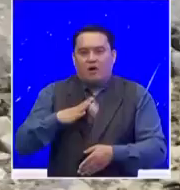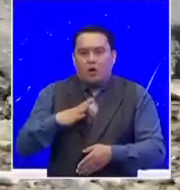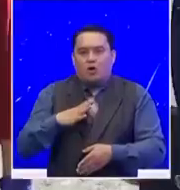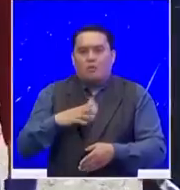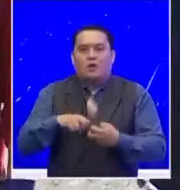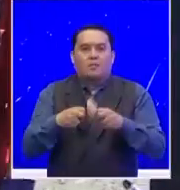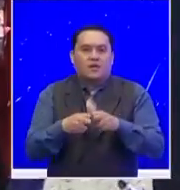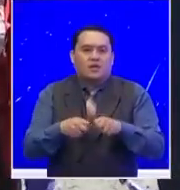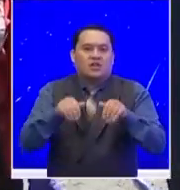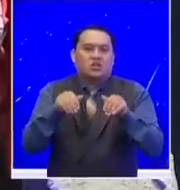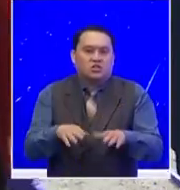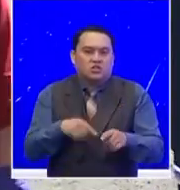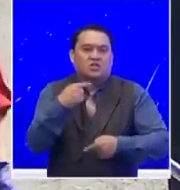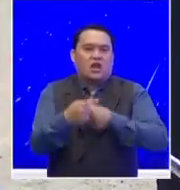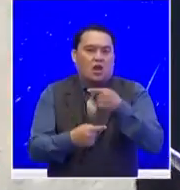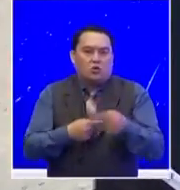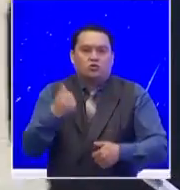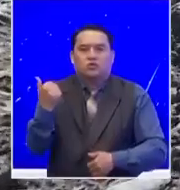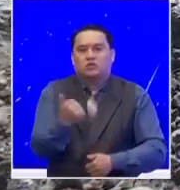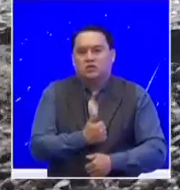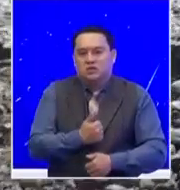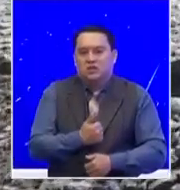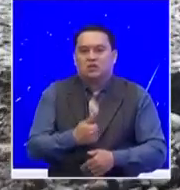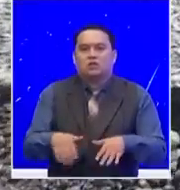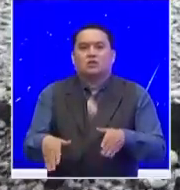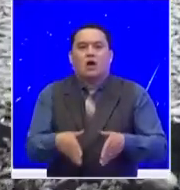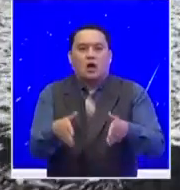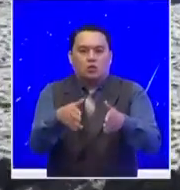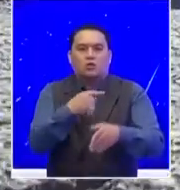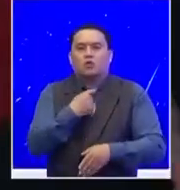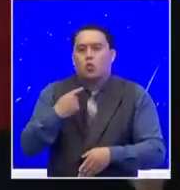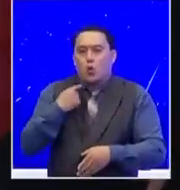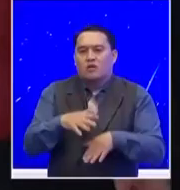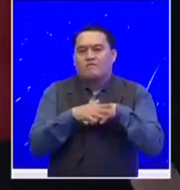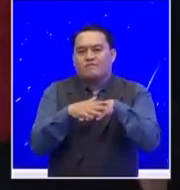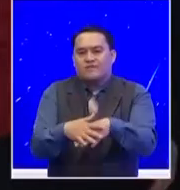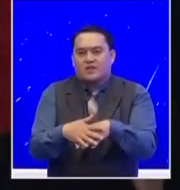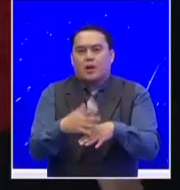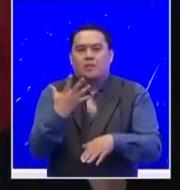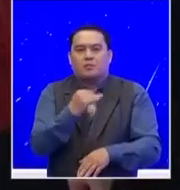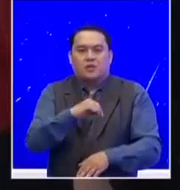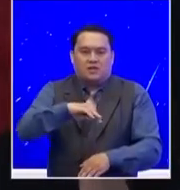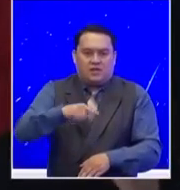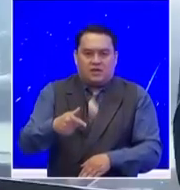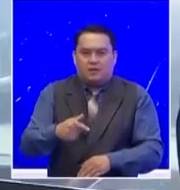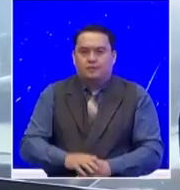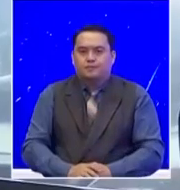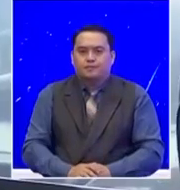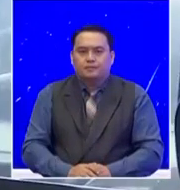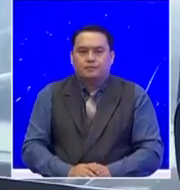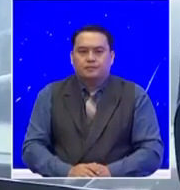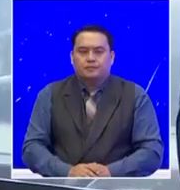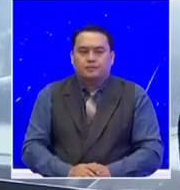Проблему намерены решить уже на следующей неделе. В целом на дорожные работы в Талдыкургане выделено свыше 5 миллиардов тенге.